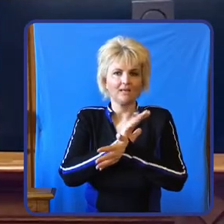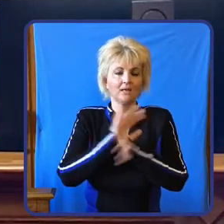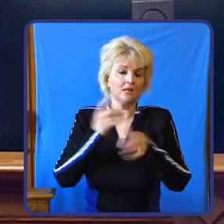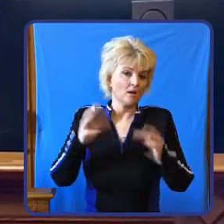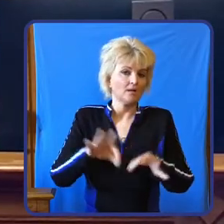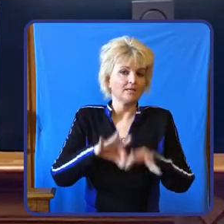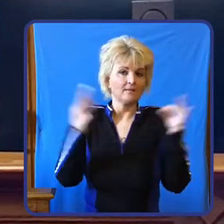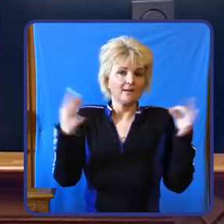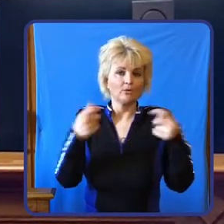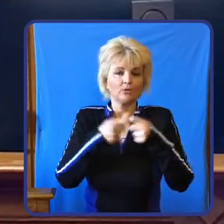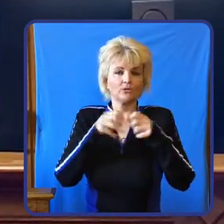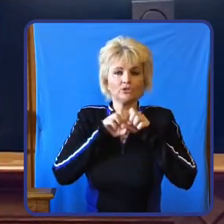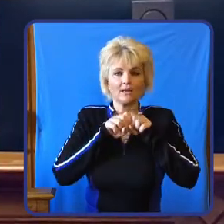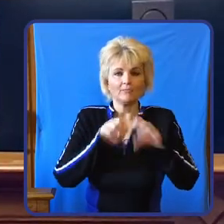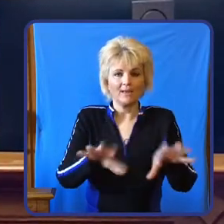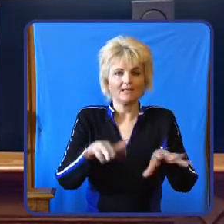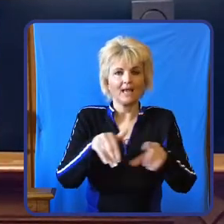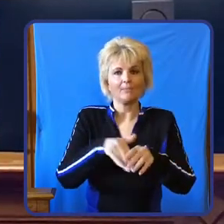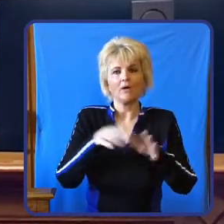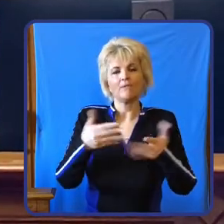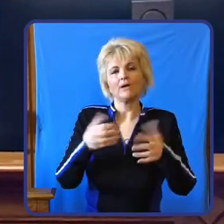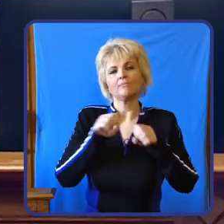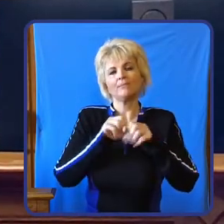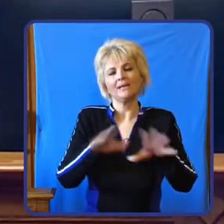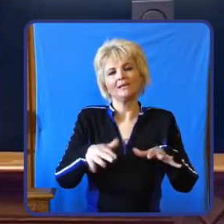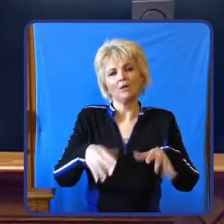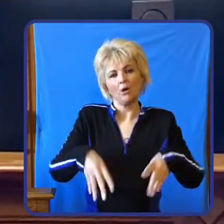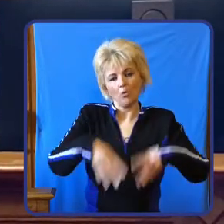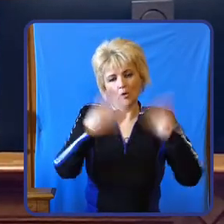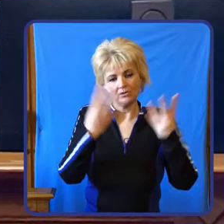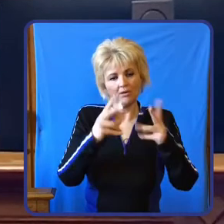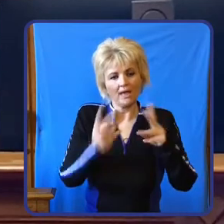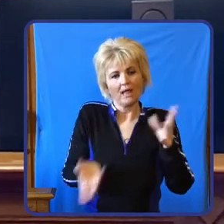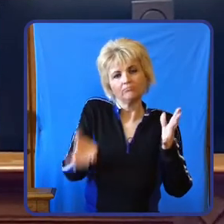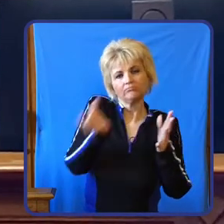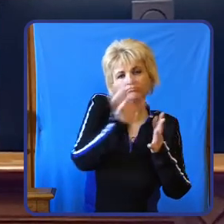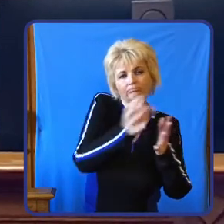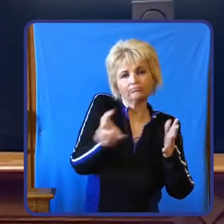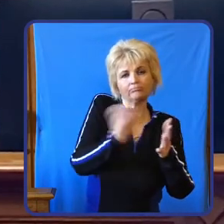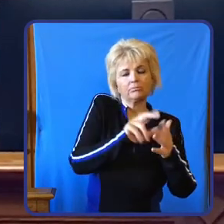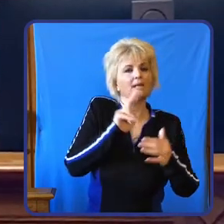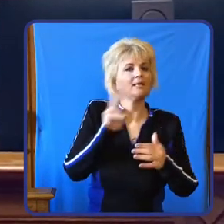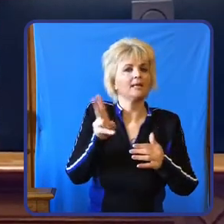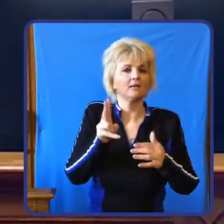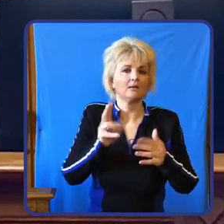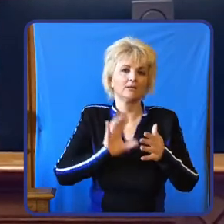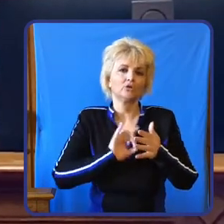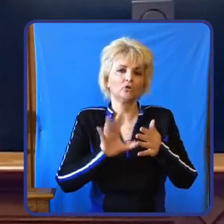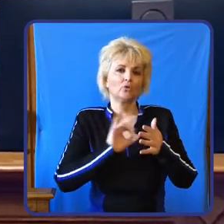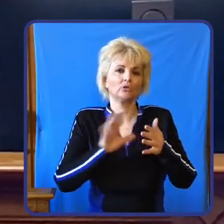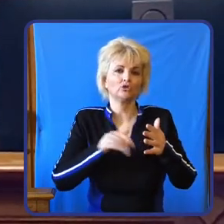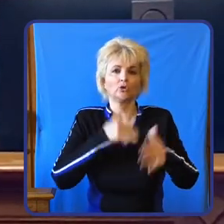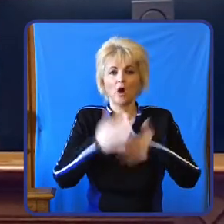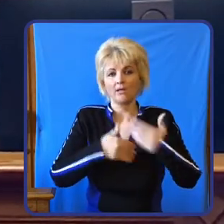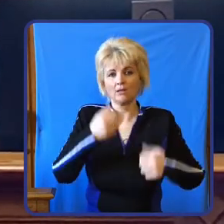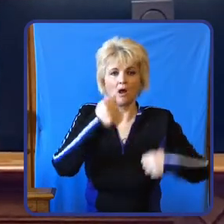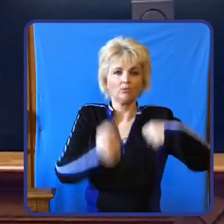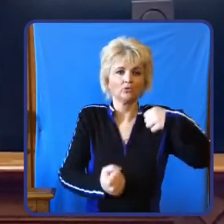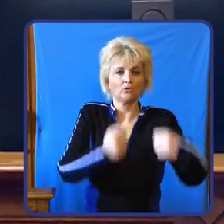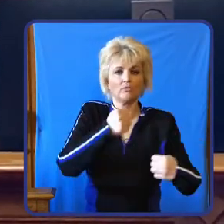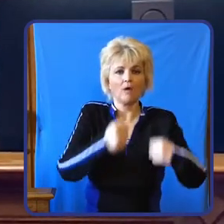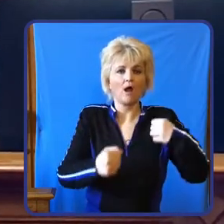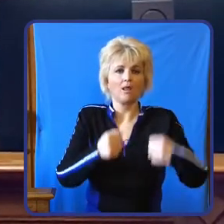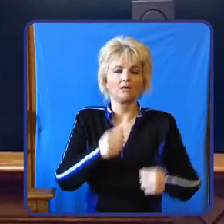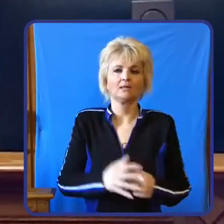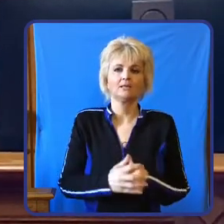nyilvánosság is, ugye a közösségi médiában, vagy akár médiafelületeken tessék megosztani azt, hogy kik ezek, milyen autók, és a többi, és akkor